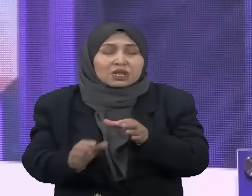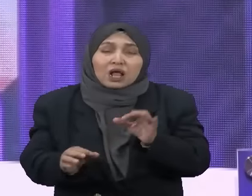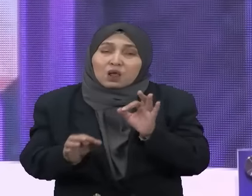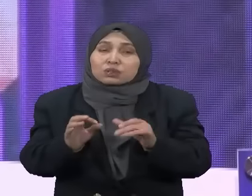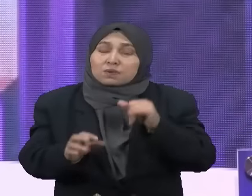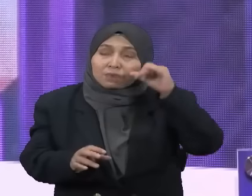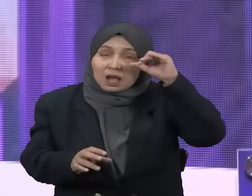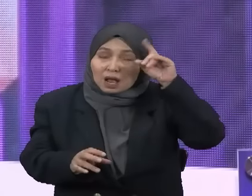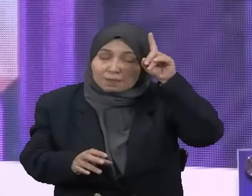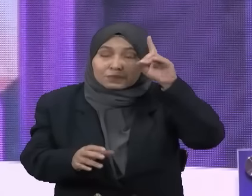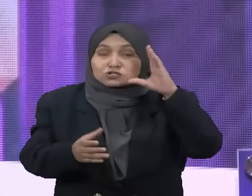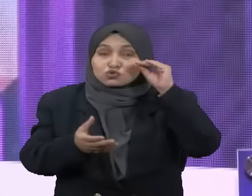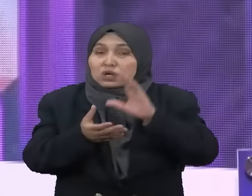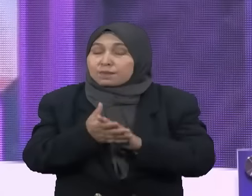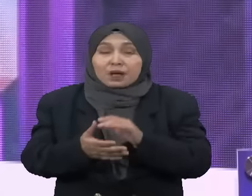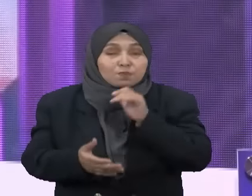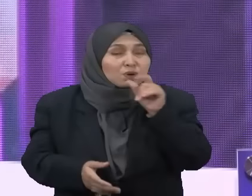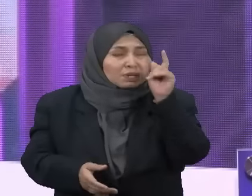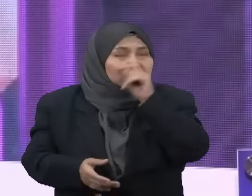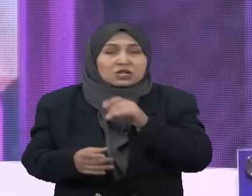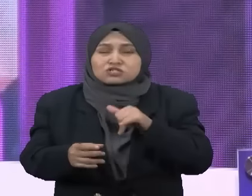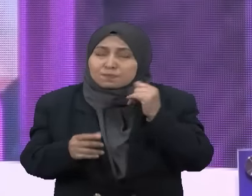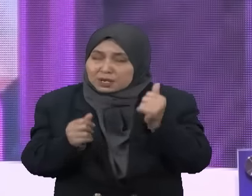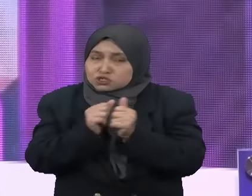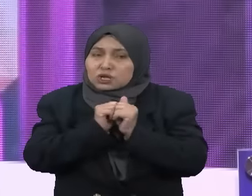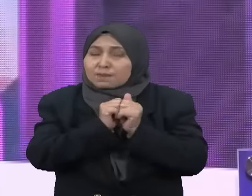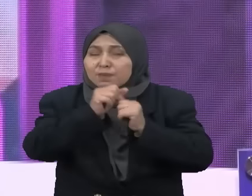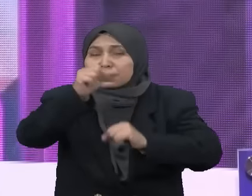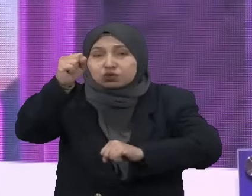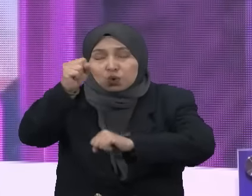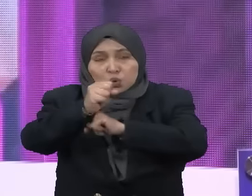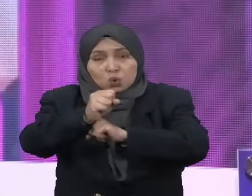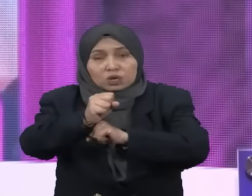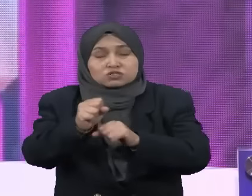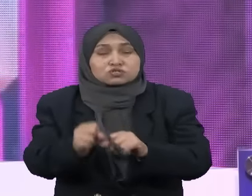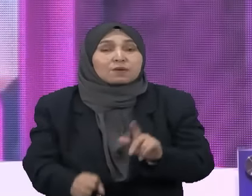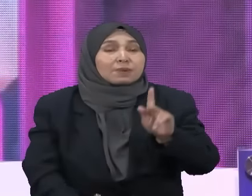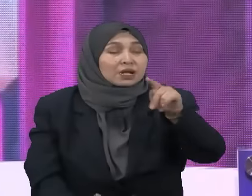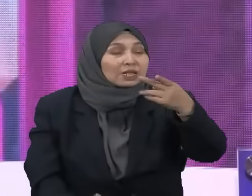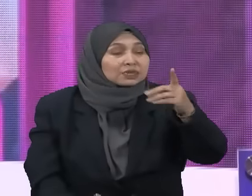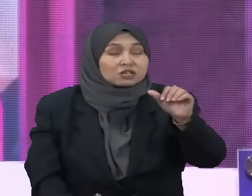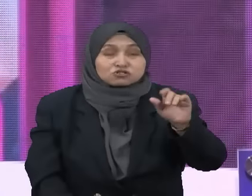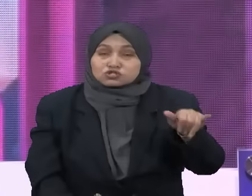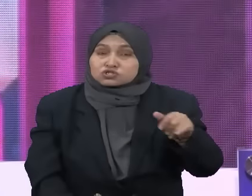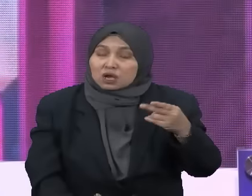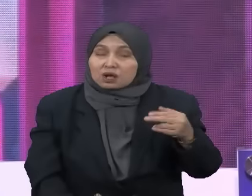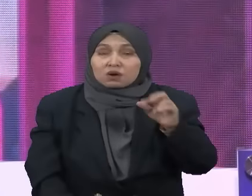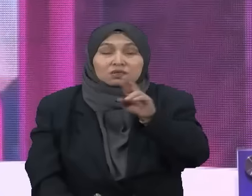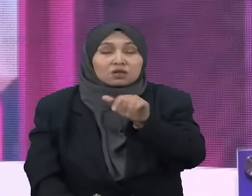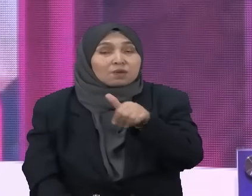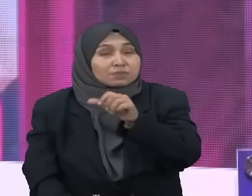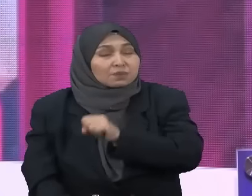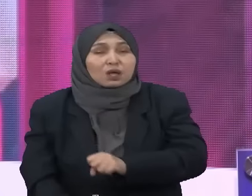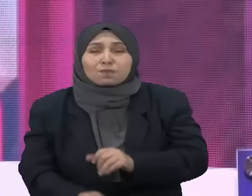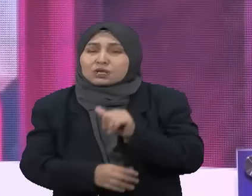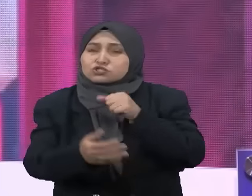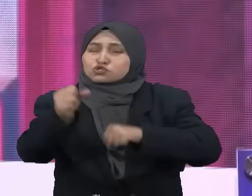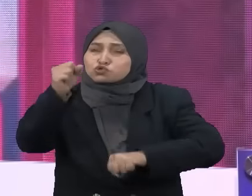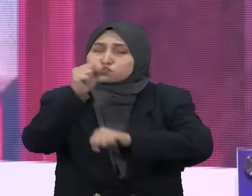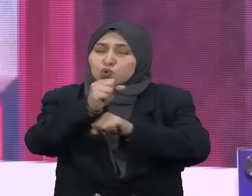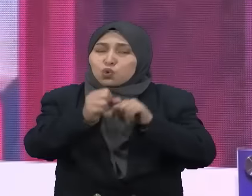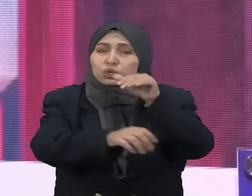suami dia itu bukanlah orang yang berdusta, sepatutnya dia bersama-sama menyokong sebagaimana Khadijah radhiyallahu anha menyokong dakwah Nabi sallallahu